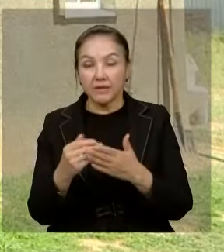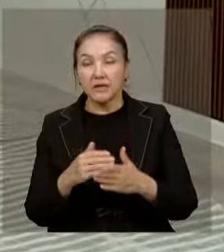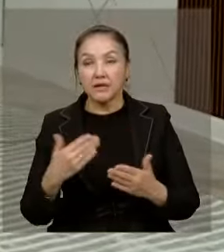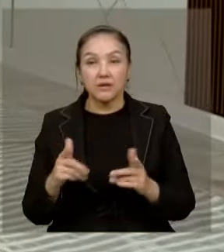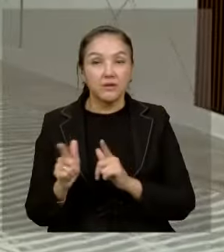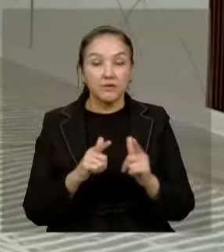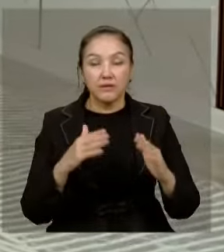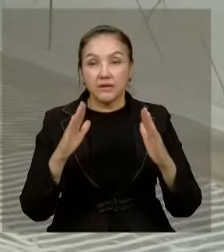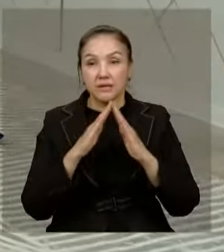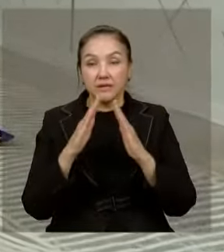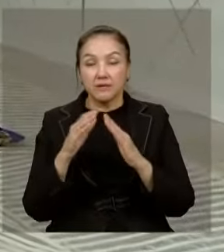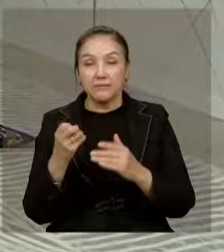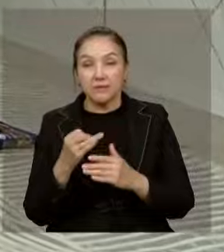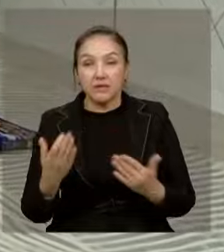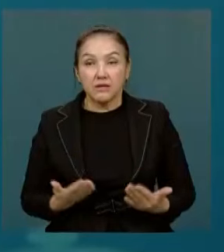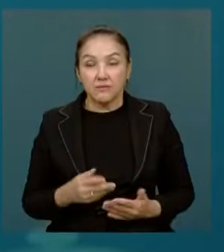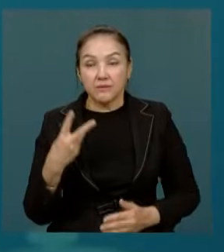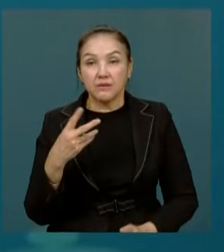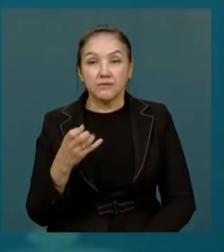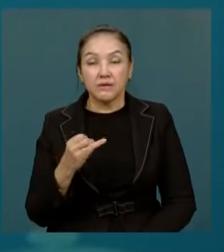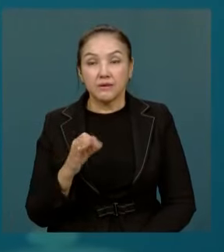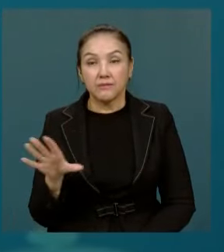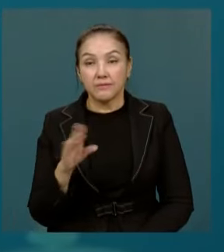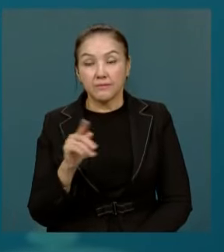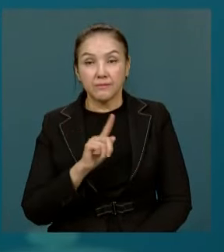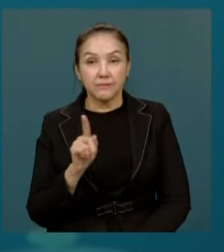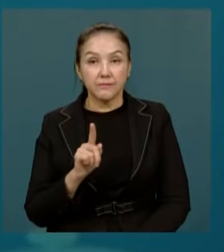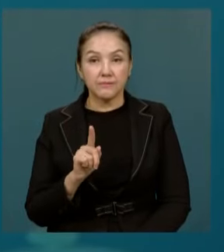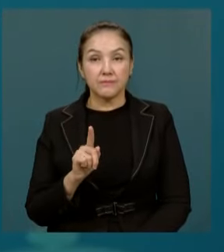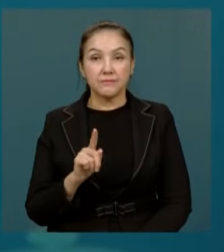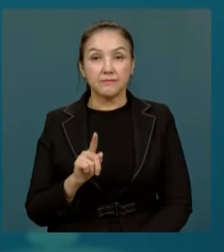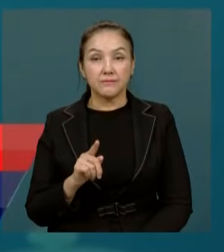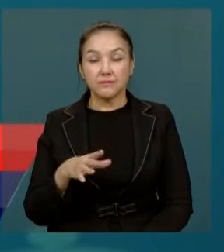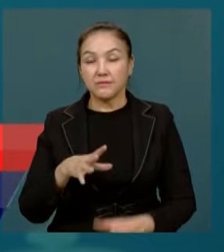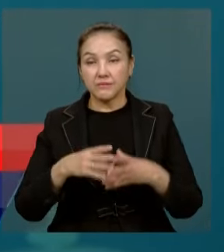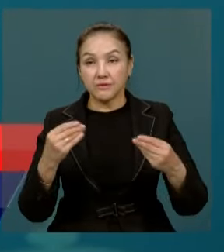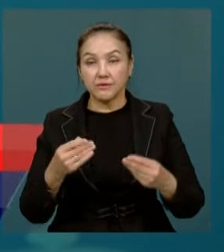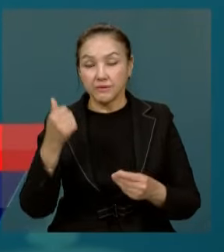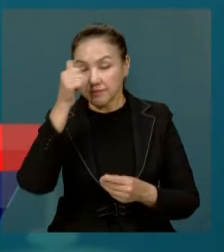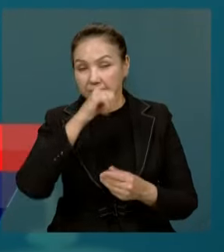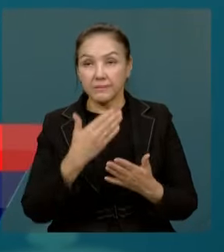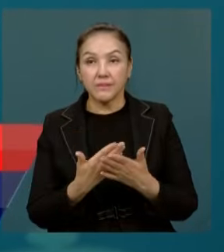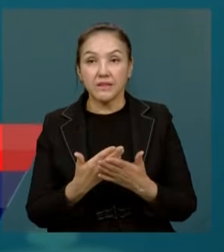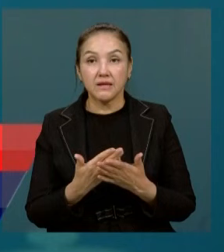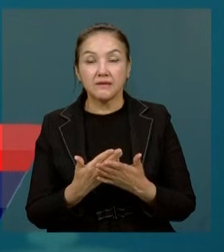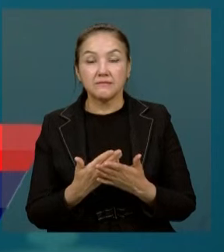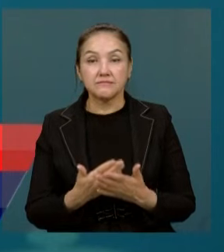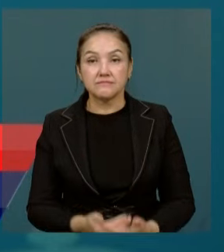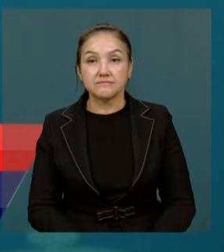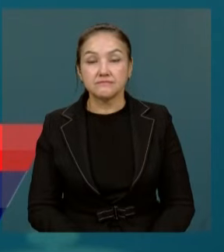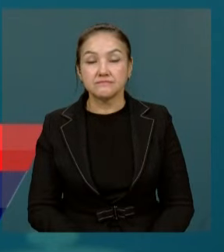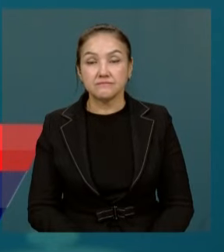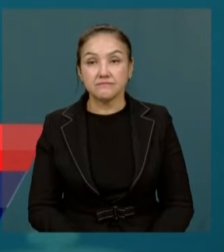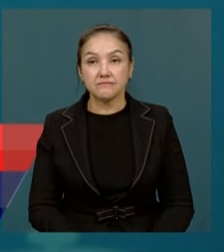жилья на первичном и вторичном рынках всем известно что весной текущего года